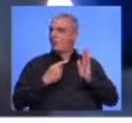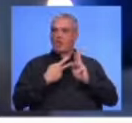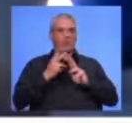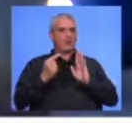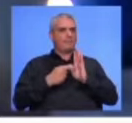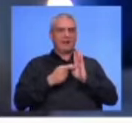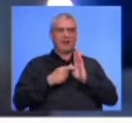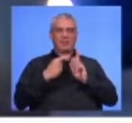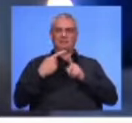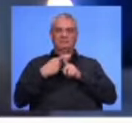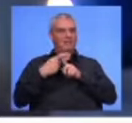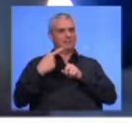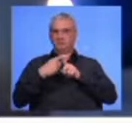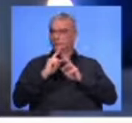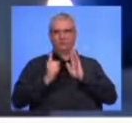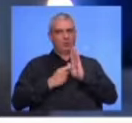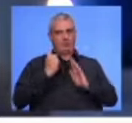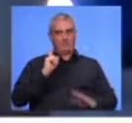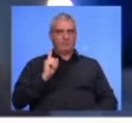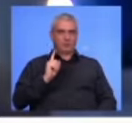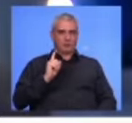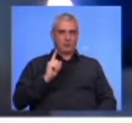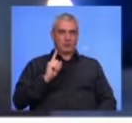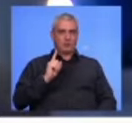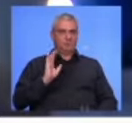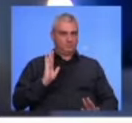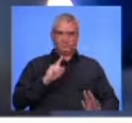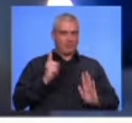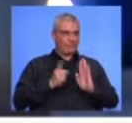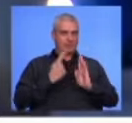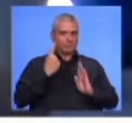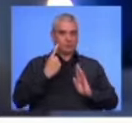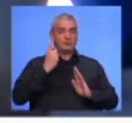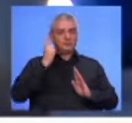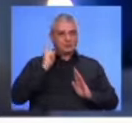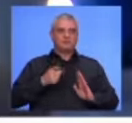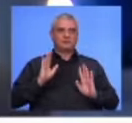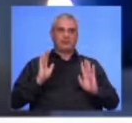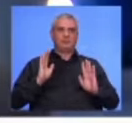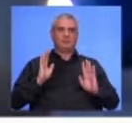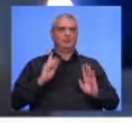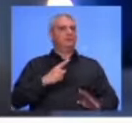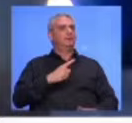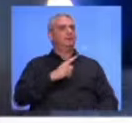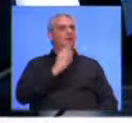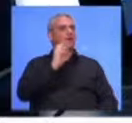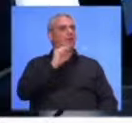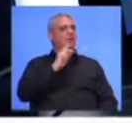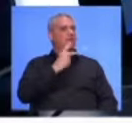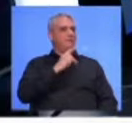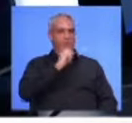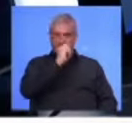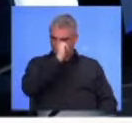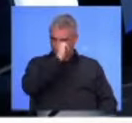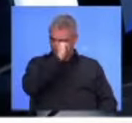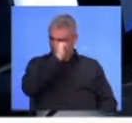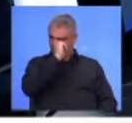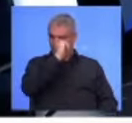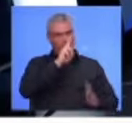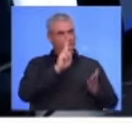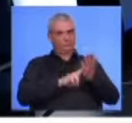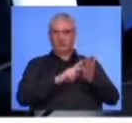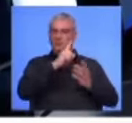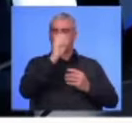סכנין, וסכנין זה לא פעם ראשונה אגב. בסדר, זה לא פעם ראשונה, אבל צריך... נפו. כן. צודקת ב-100%.